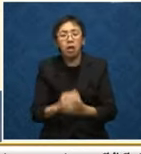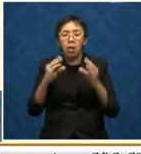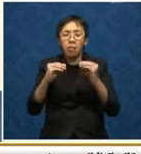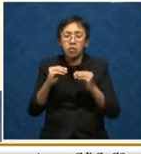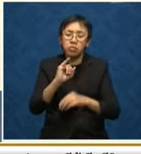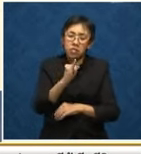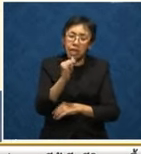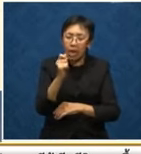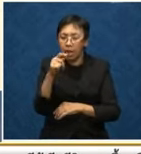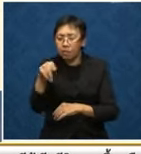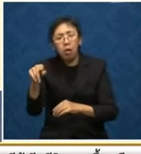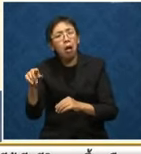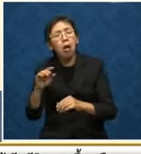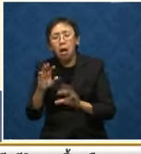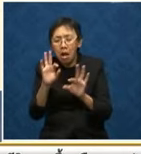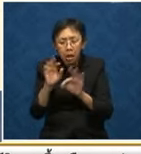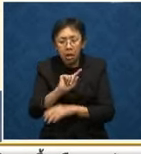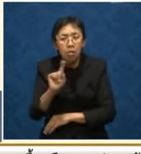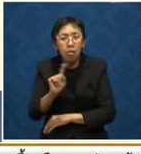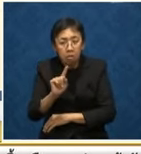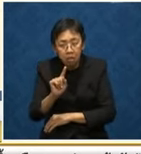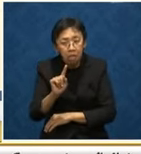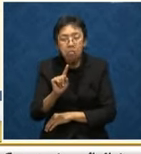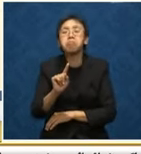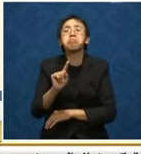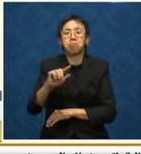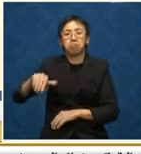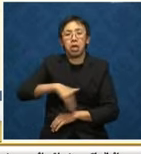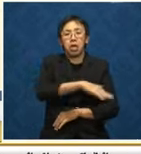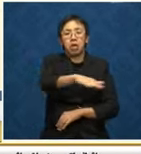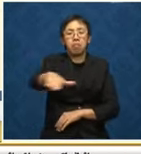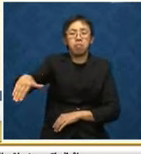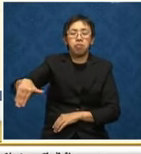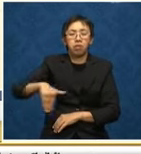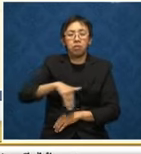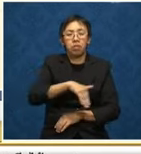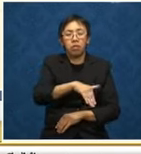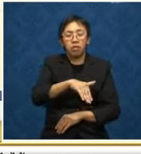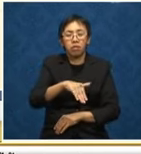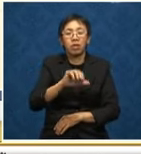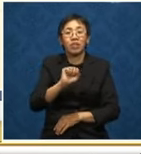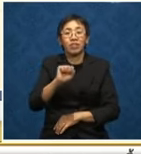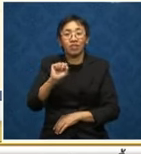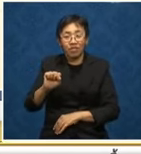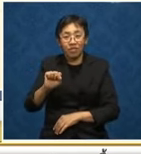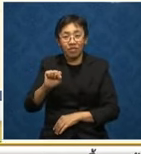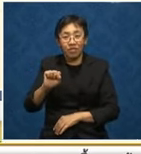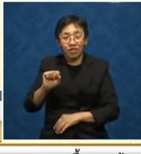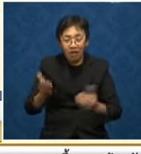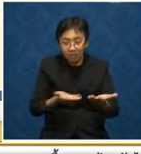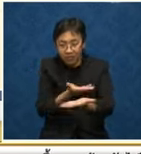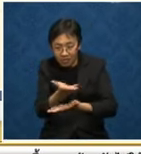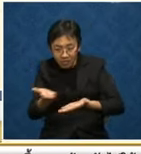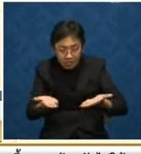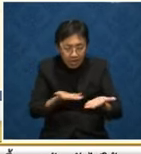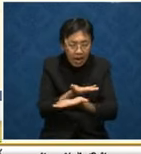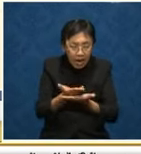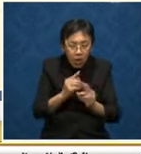างนั้นเป็นเรื่องที่สภาจะเป็นคนกำหนดนะ